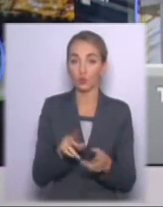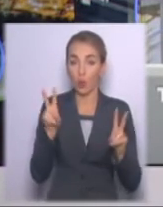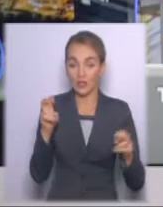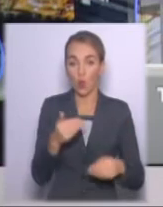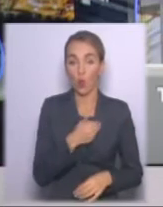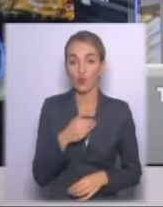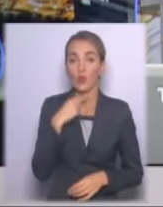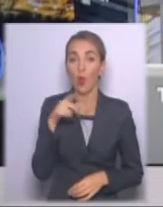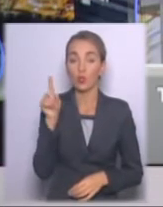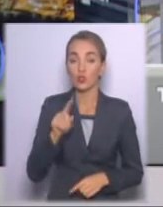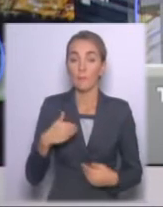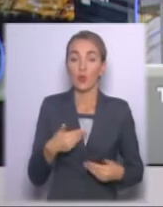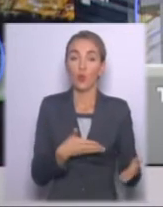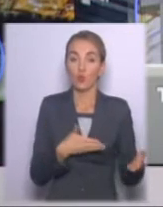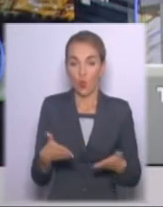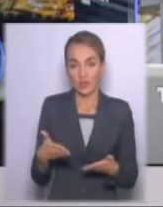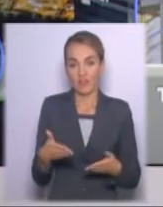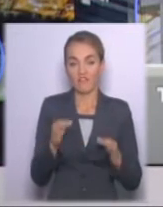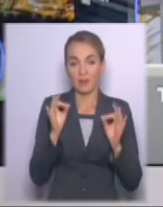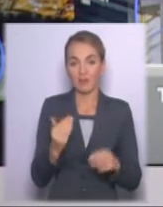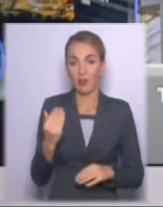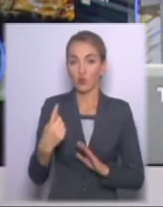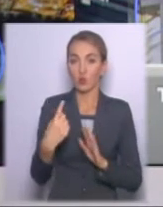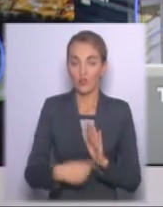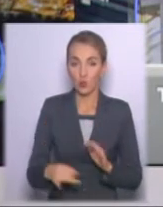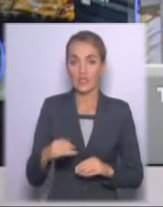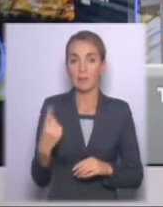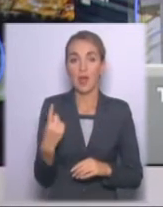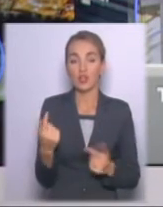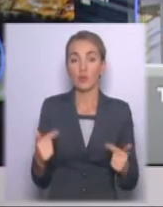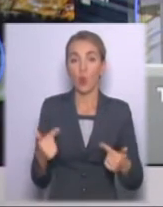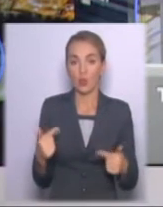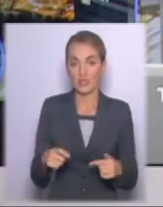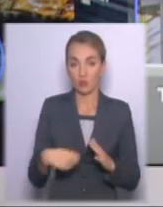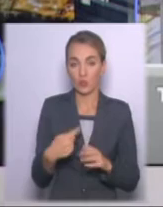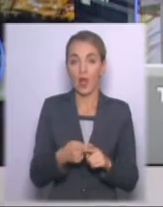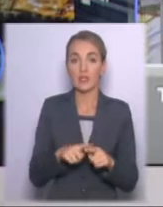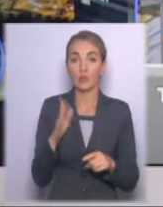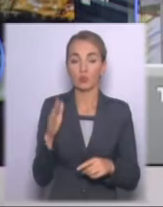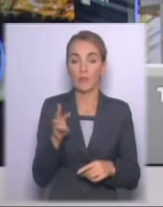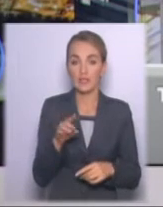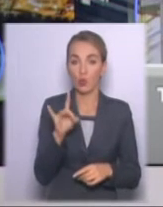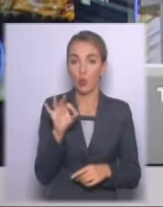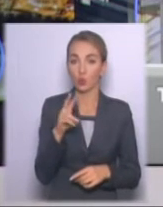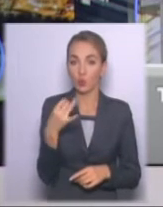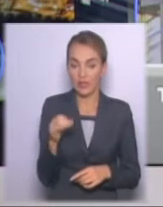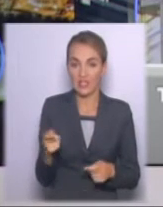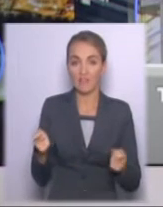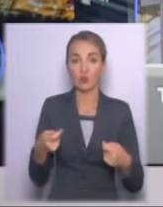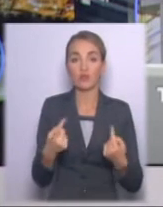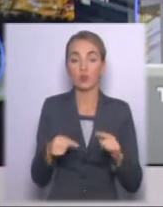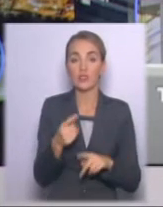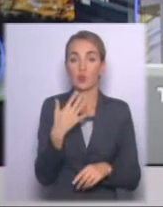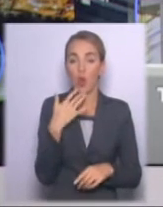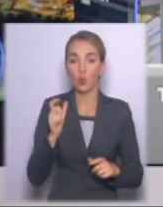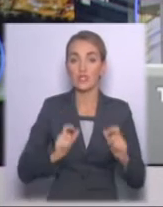хочу наголосити, що ми готові виправдати вашу довіру із першим гостем студії, а це буде Максим Розумний, завідувач відділу